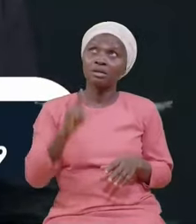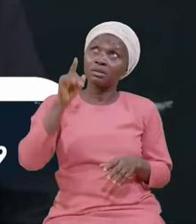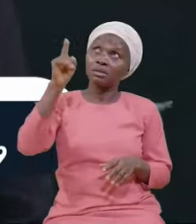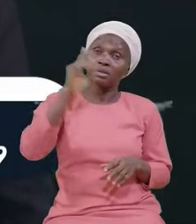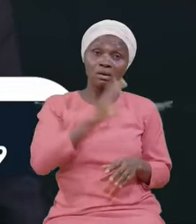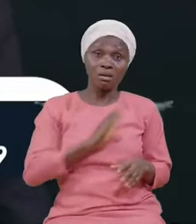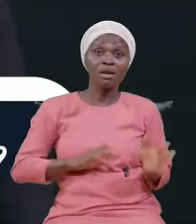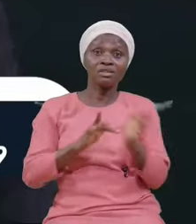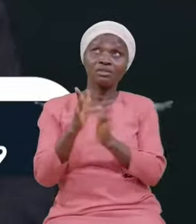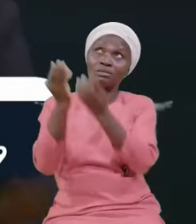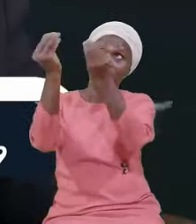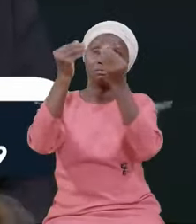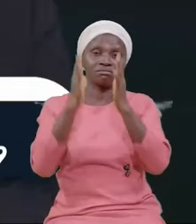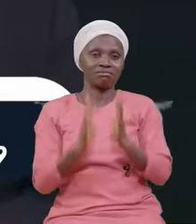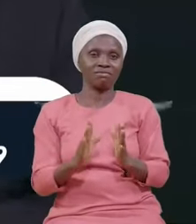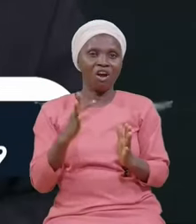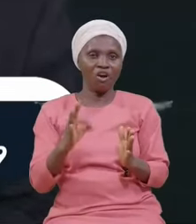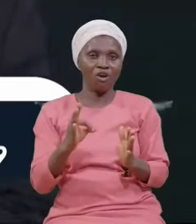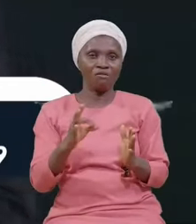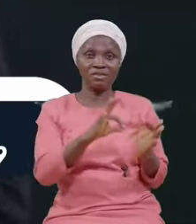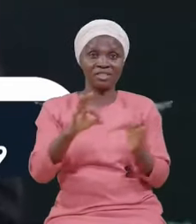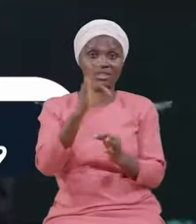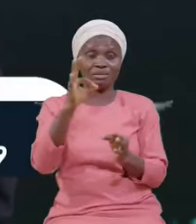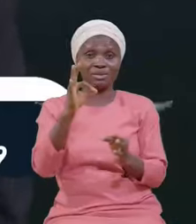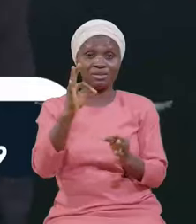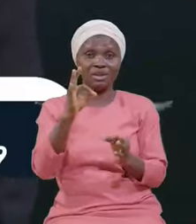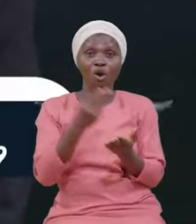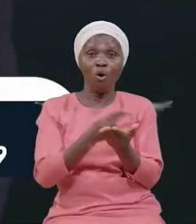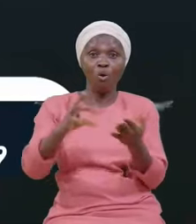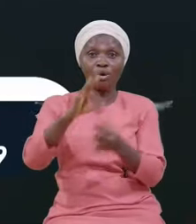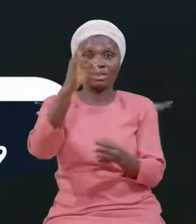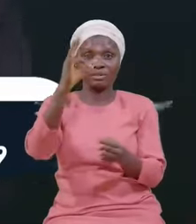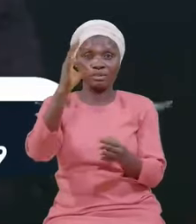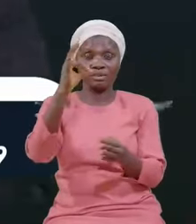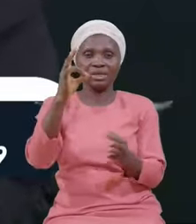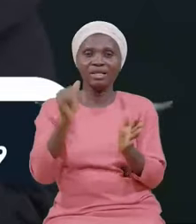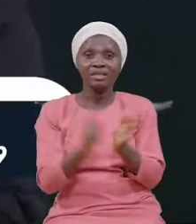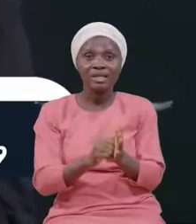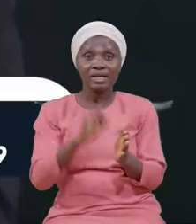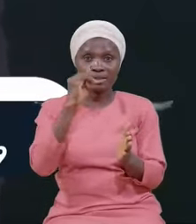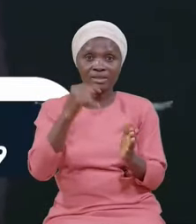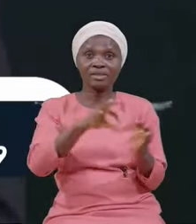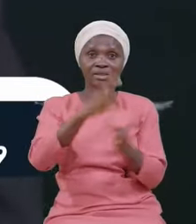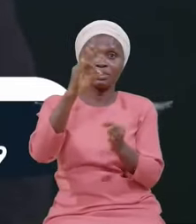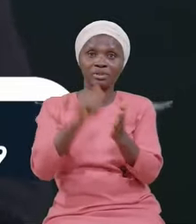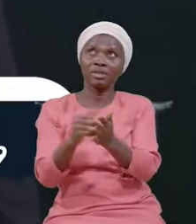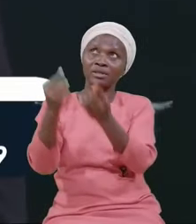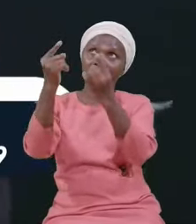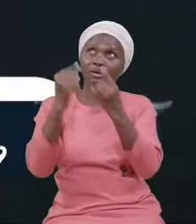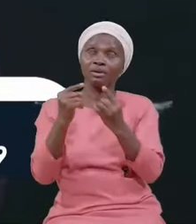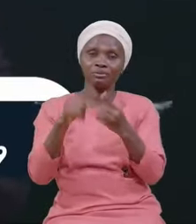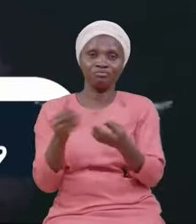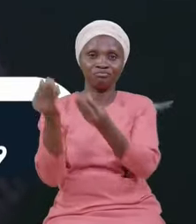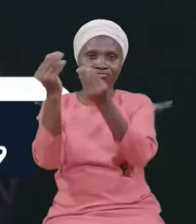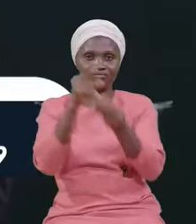le donateur de l'Esprit, le Saint-Esprit. Et c'est l'Esprit qui vient vous donner